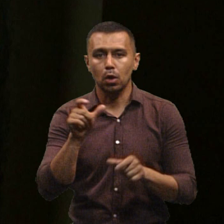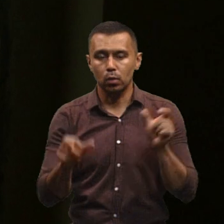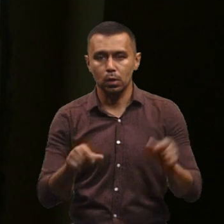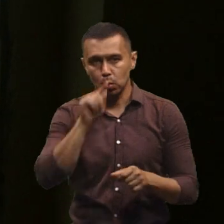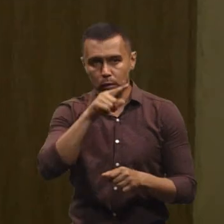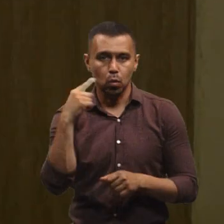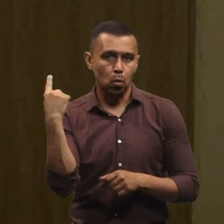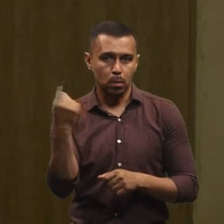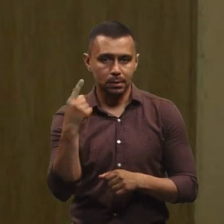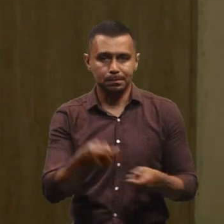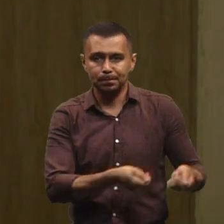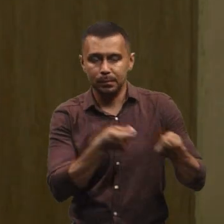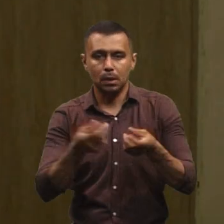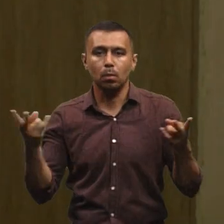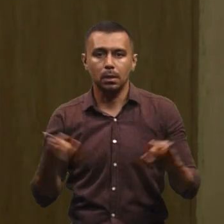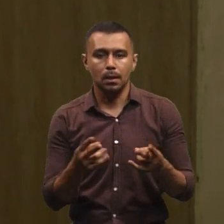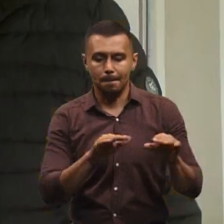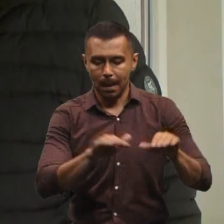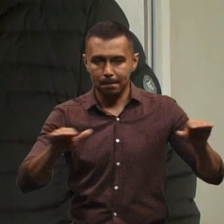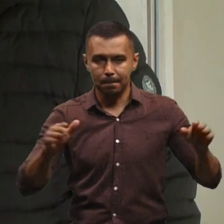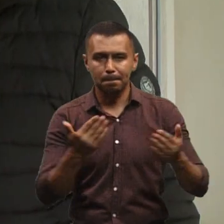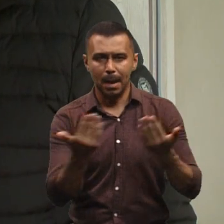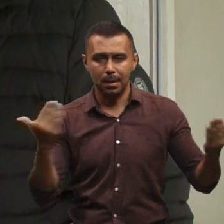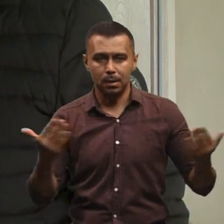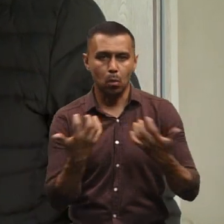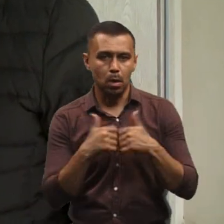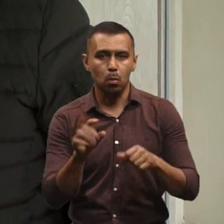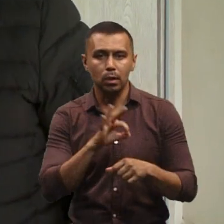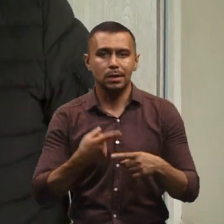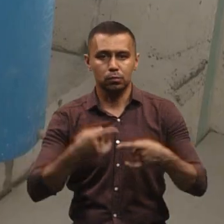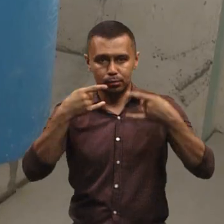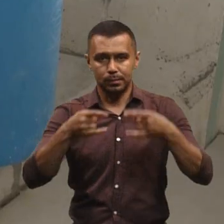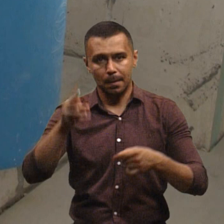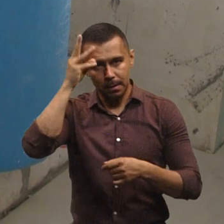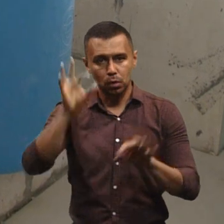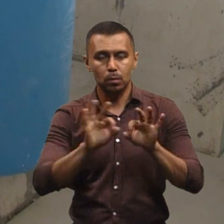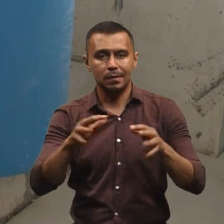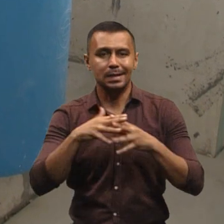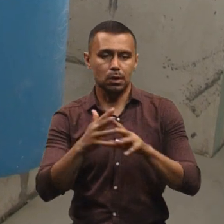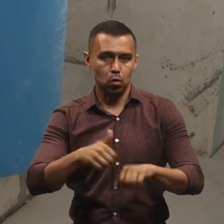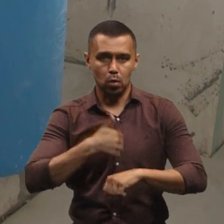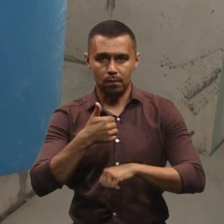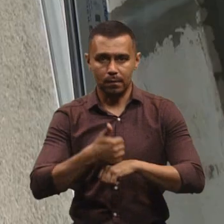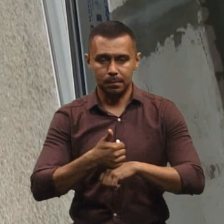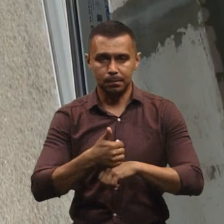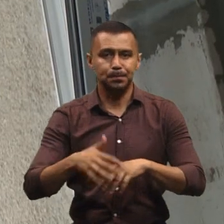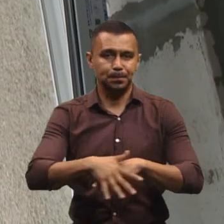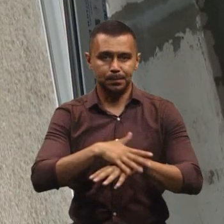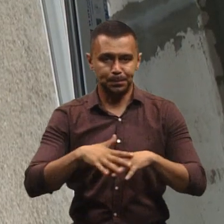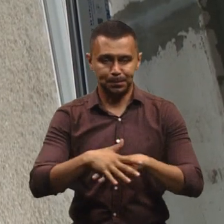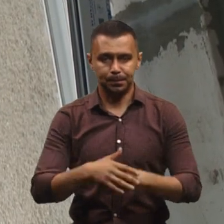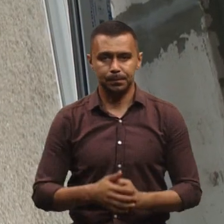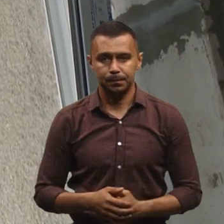з Луганської області завозять необхідні меблі та обладнання про це суспільному Хмельницький розповів сільський голова солобковецької громади